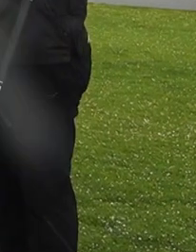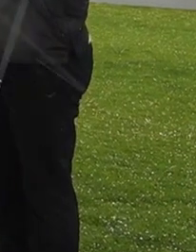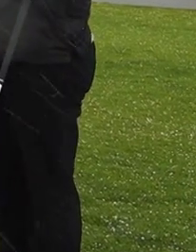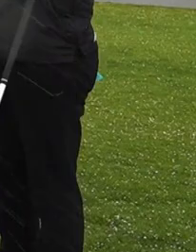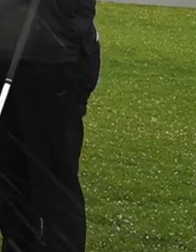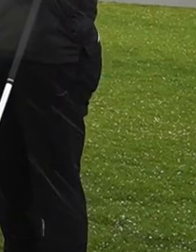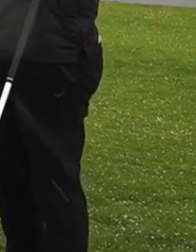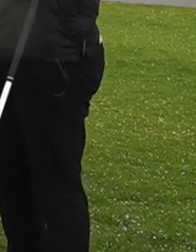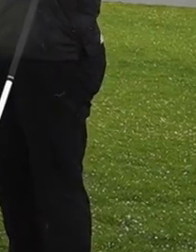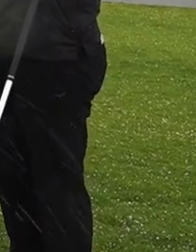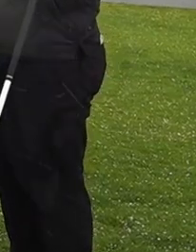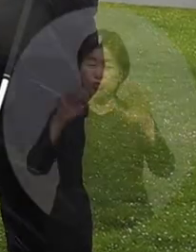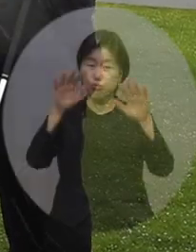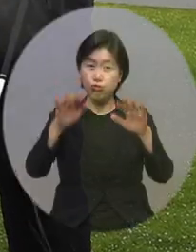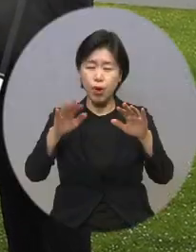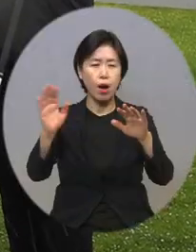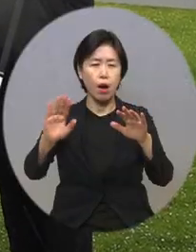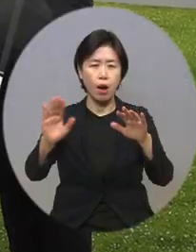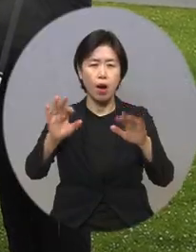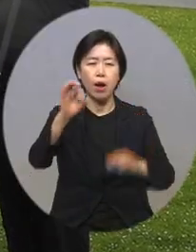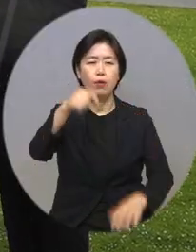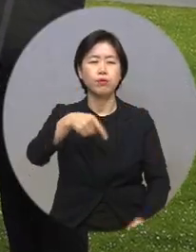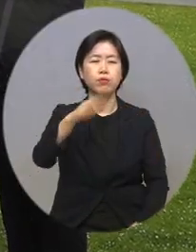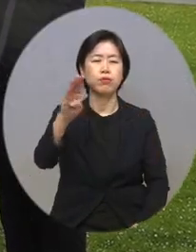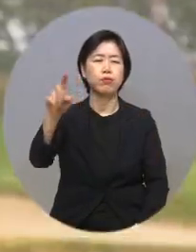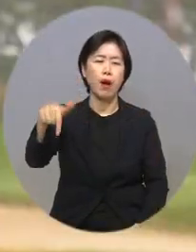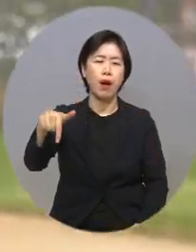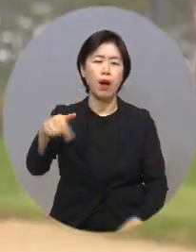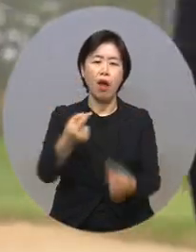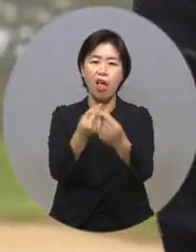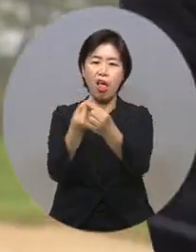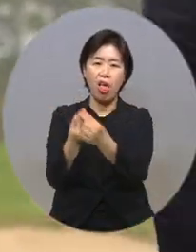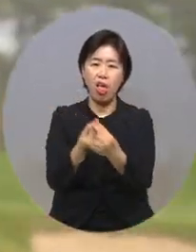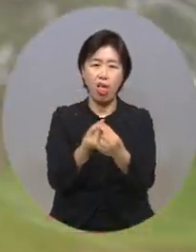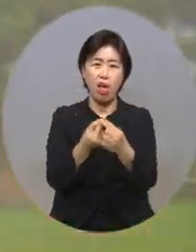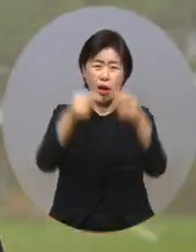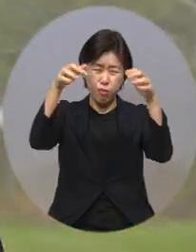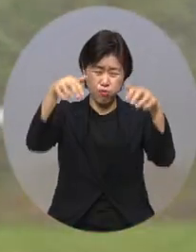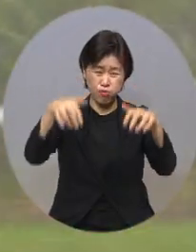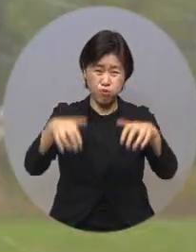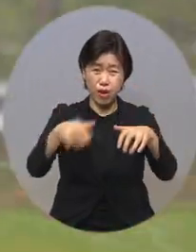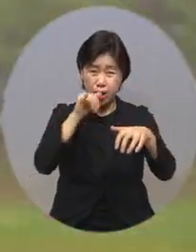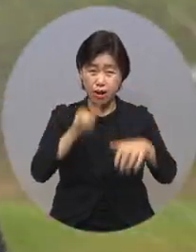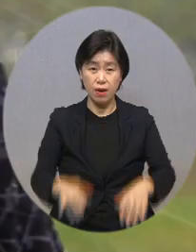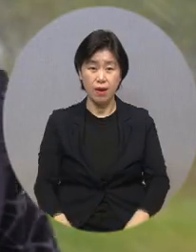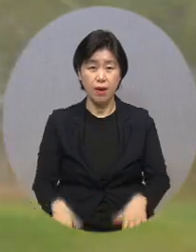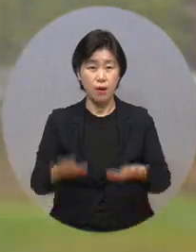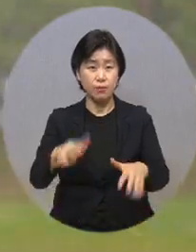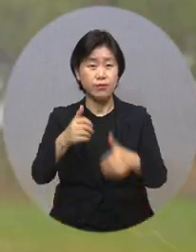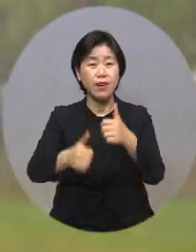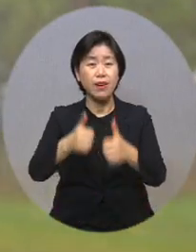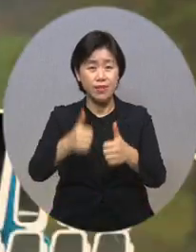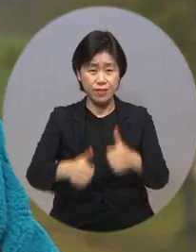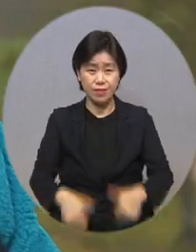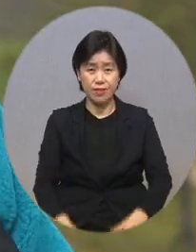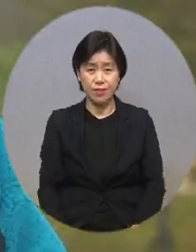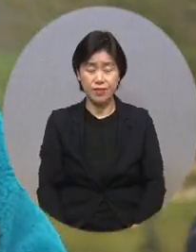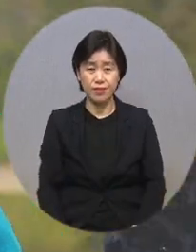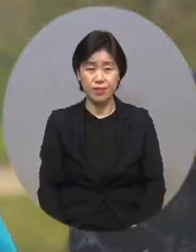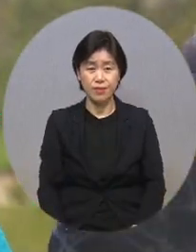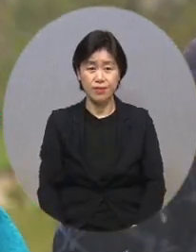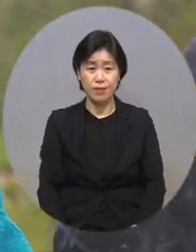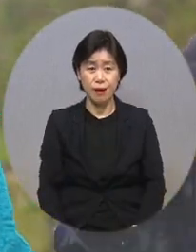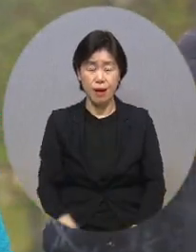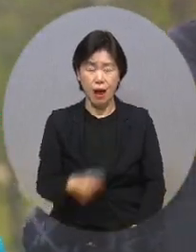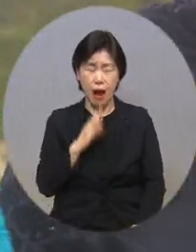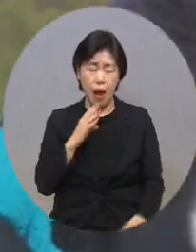자, 눈이 오는 게 아니고 우박이 내리고 있는 이 상황에서 이 테스트를 한다고요? 이 혹독한 상황에서 어떻게 우박?